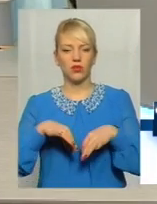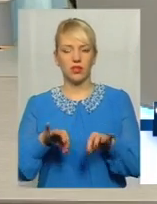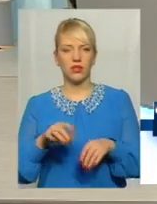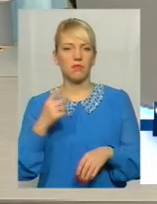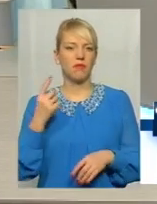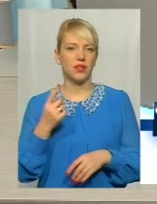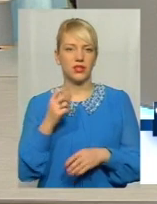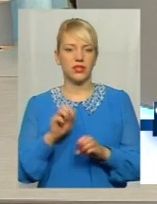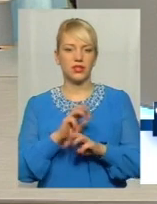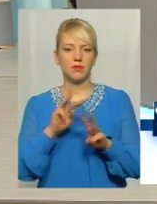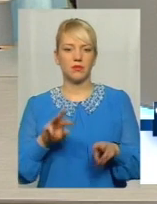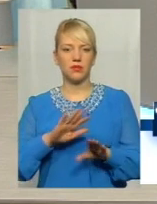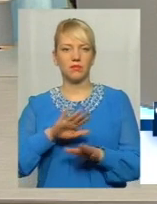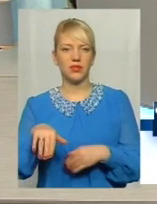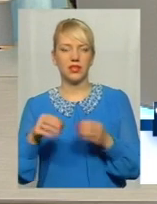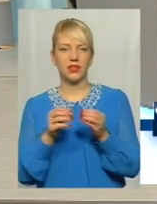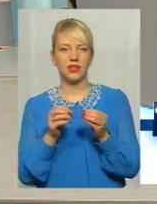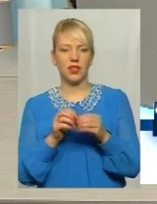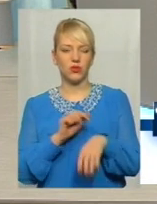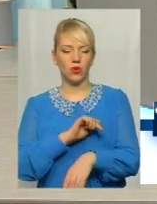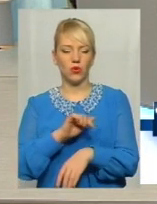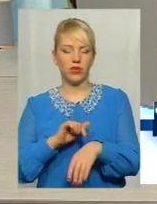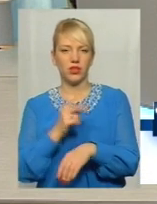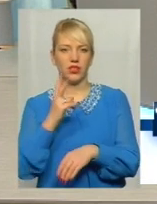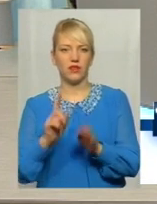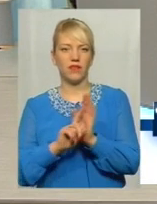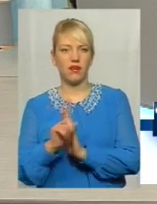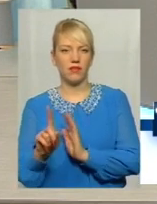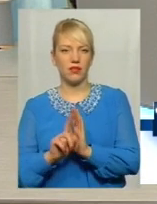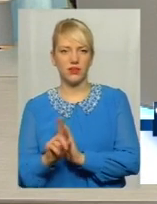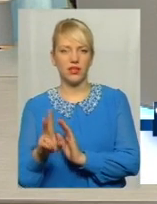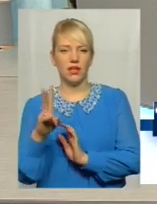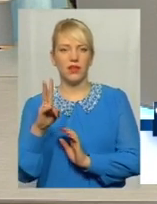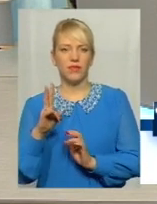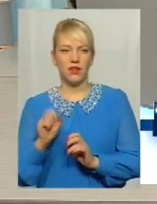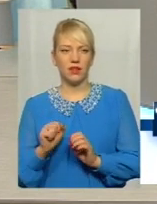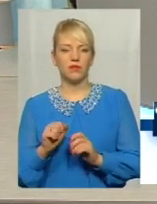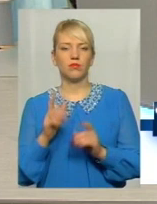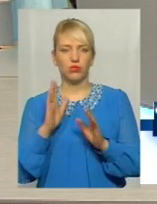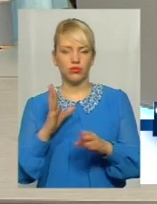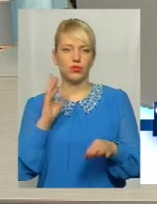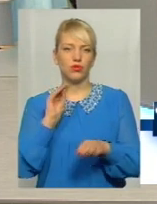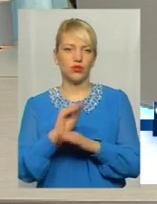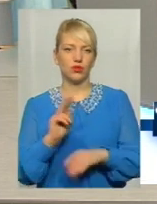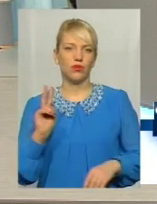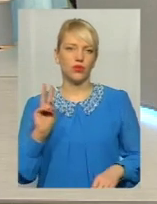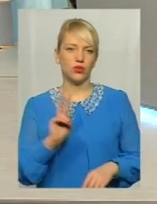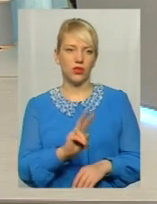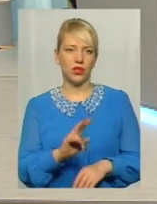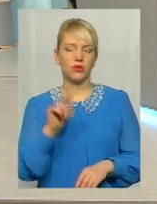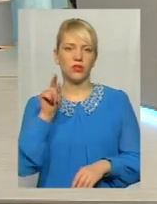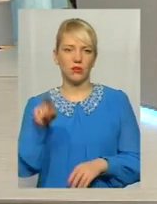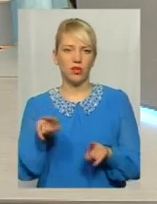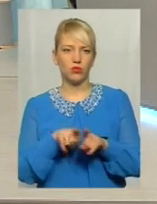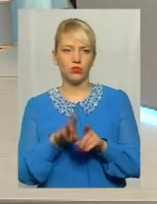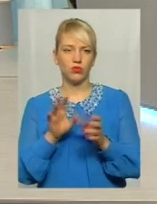забезпечити після 10-ї години ще два рейси на мікрорайон Гречани тролейбусних. Тобто будуть додатково? Так. І так само автобуси додатково